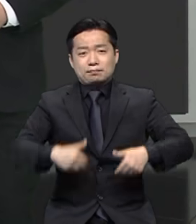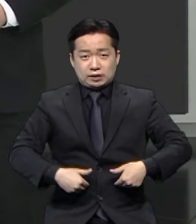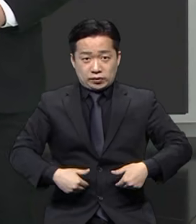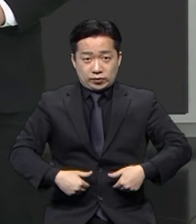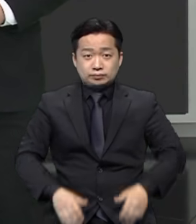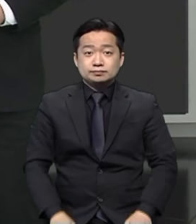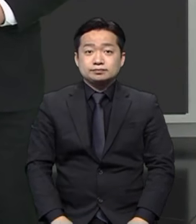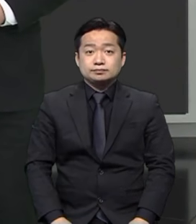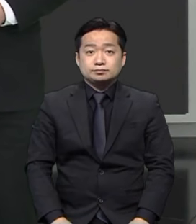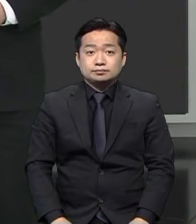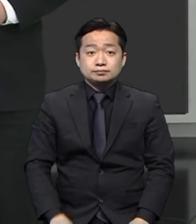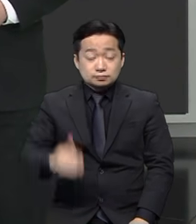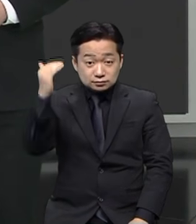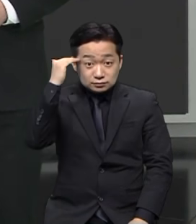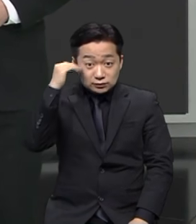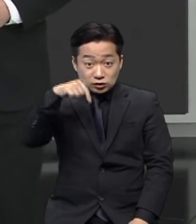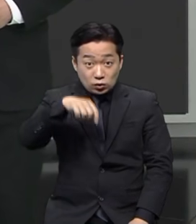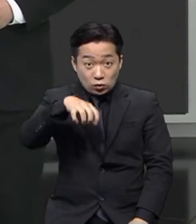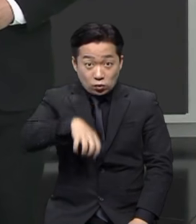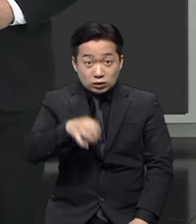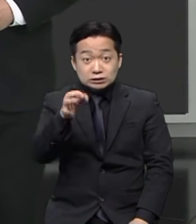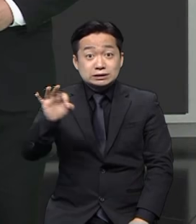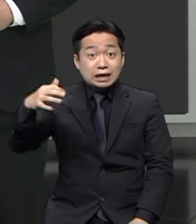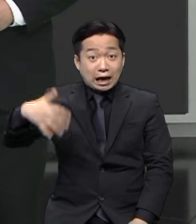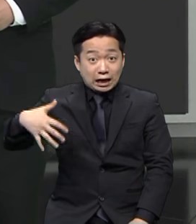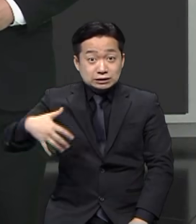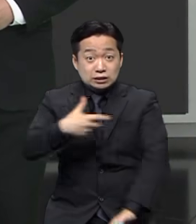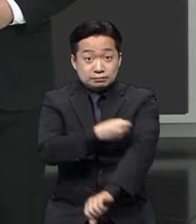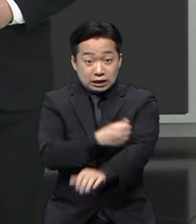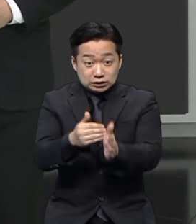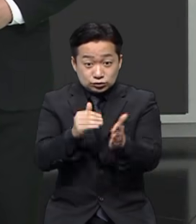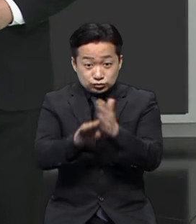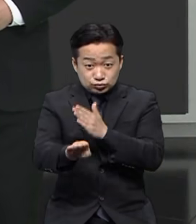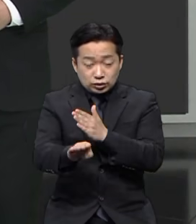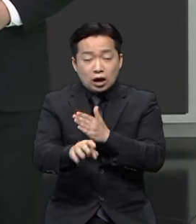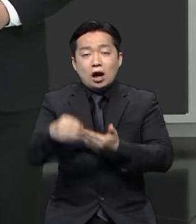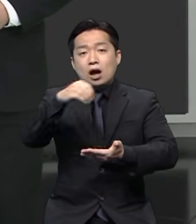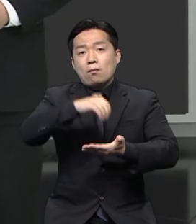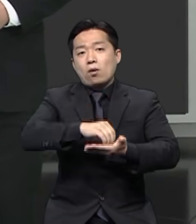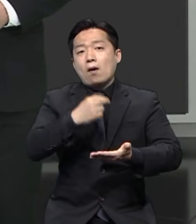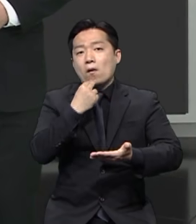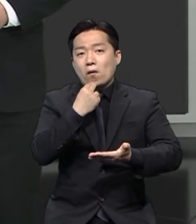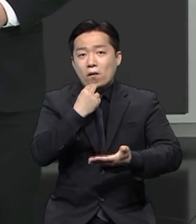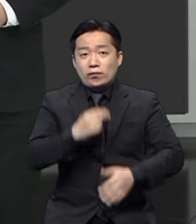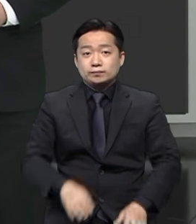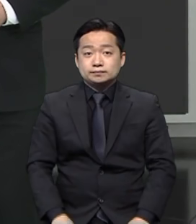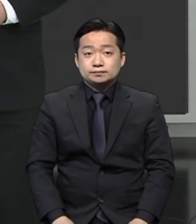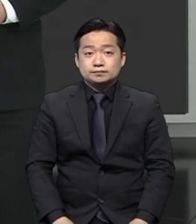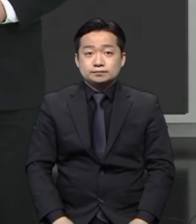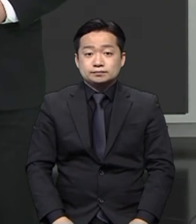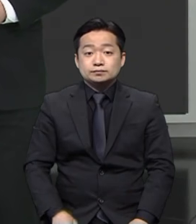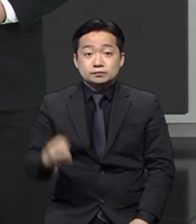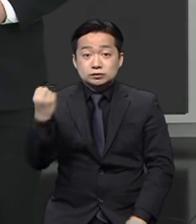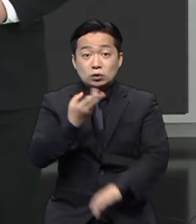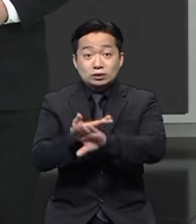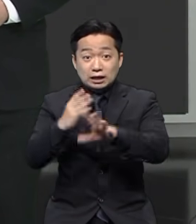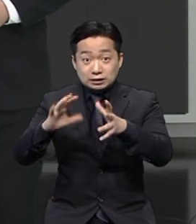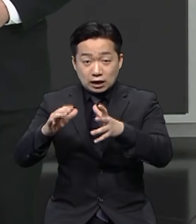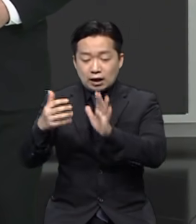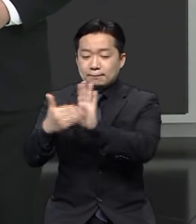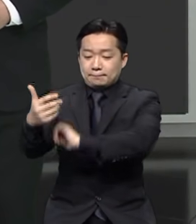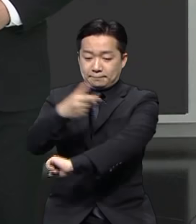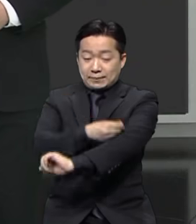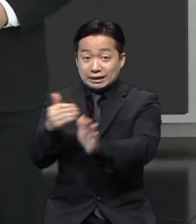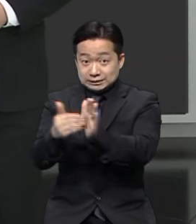합니다. 국내에서 승인받지 않은 백신을 맞았다면 접종자로 분류되지 않을 가능성도 있습니다. 또 해외에서 백신을